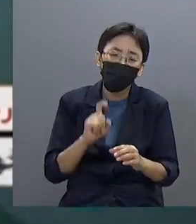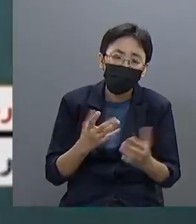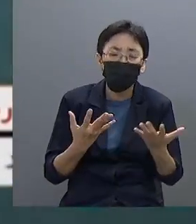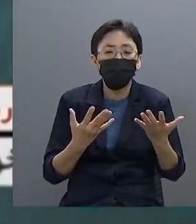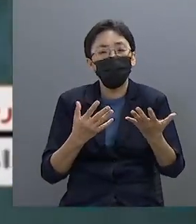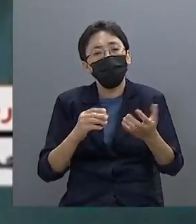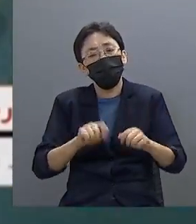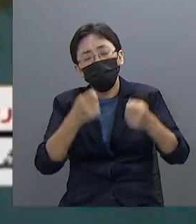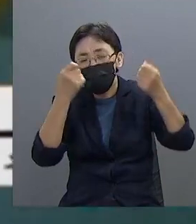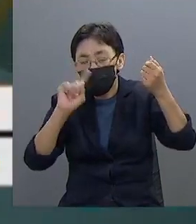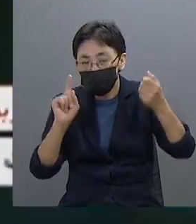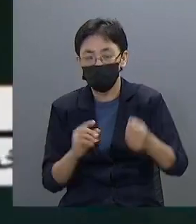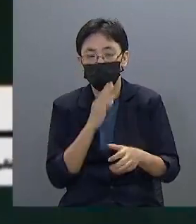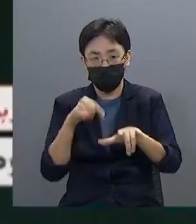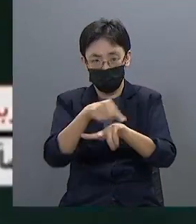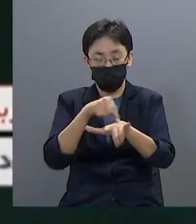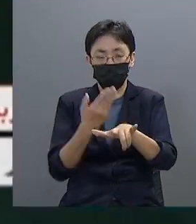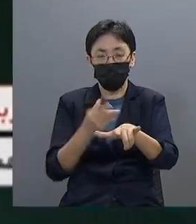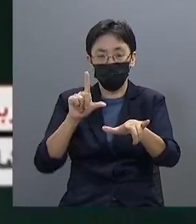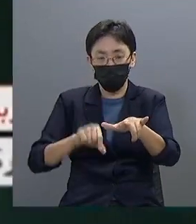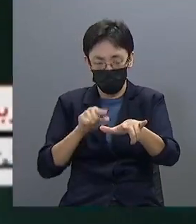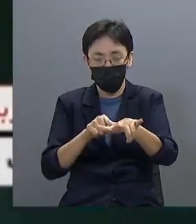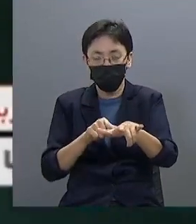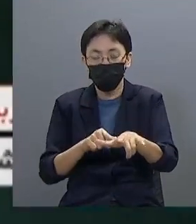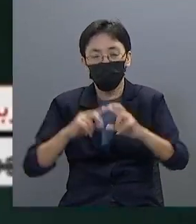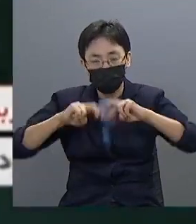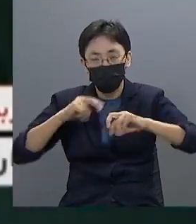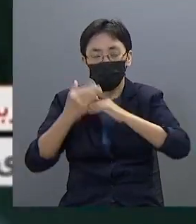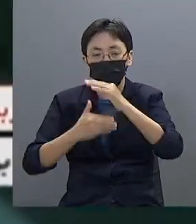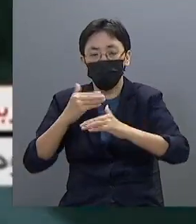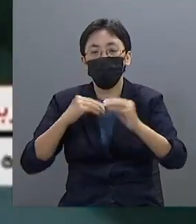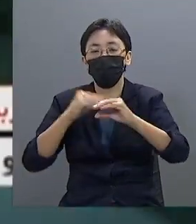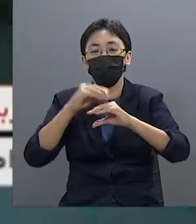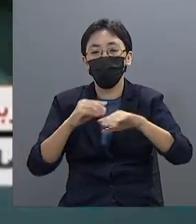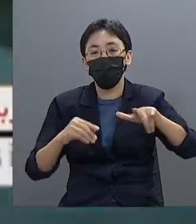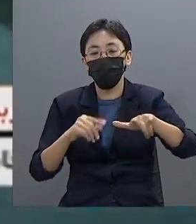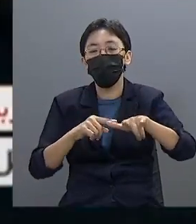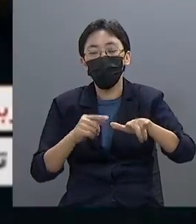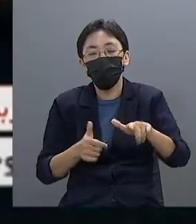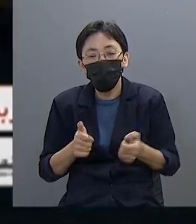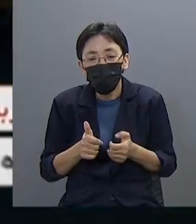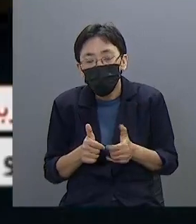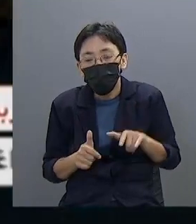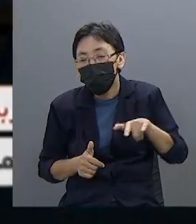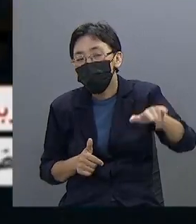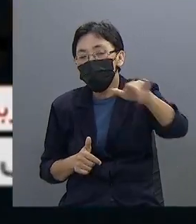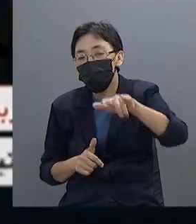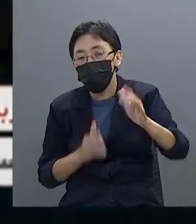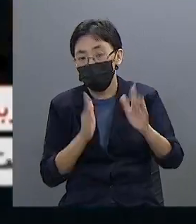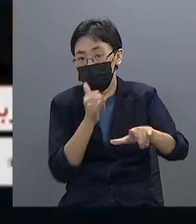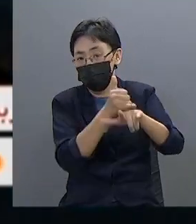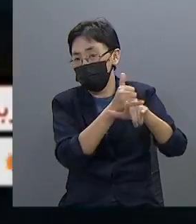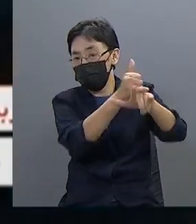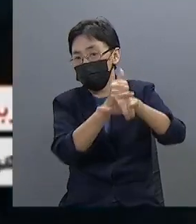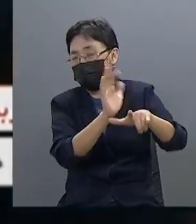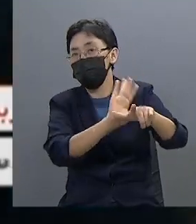ายกว่านะคะดังนั้นอิหร่านจึงเริ่มพัฒนาโครงการโดรนมาเรื่อยๆนับตั้งแต่นั้นอย่างภาพที่คุณผู้ชมเห็นอยู่ตอนนี้นะคะเป็นฐ